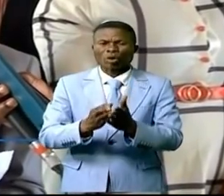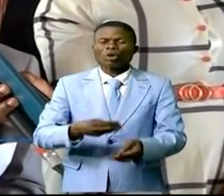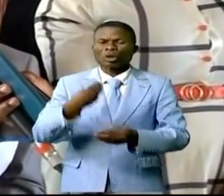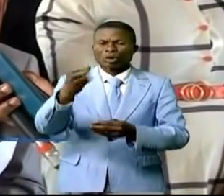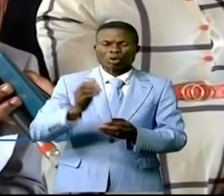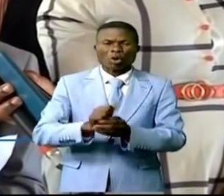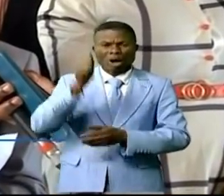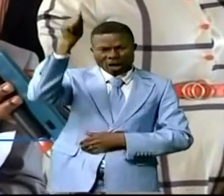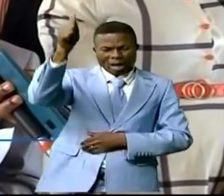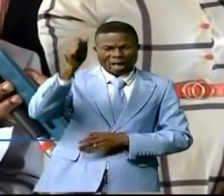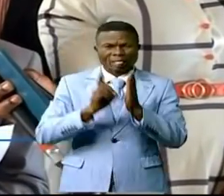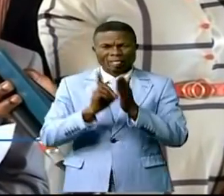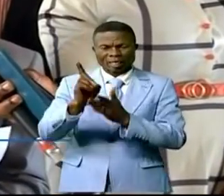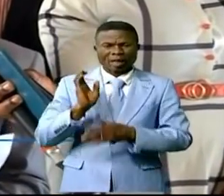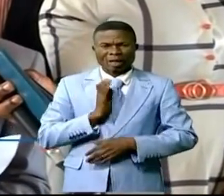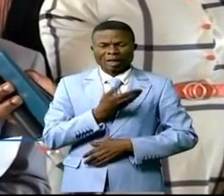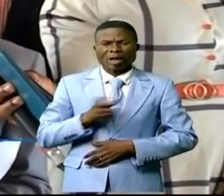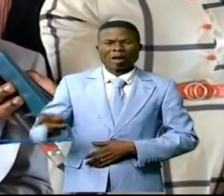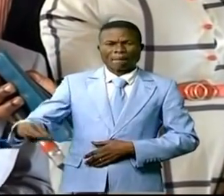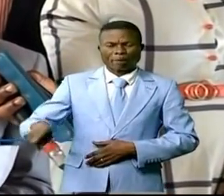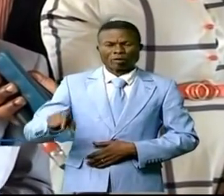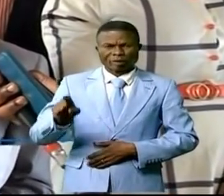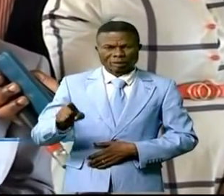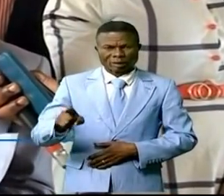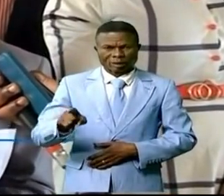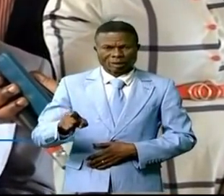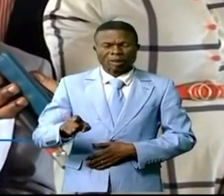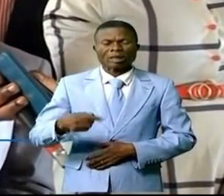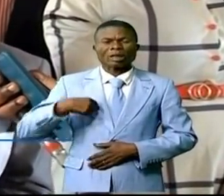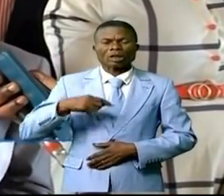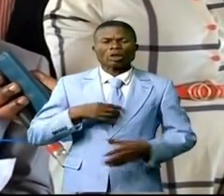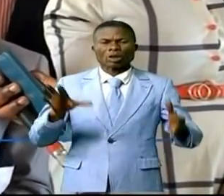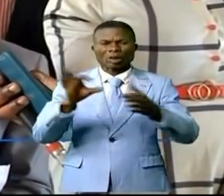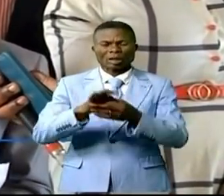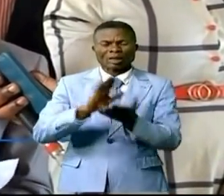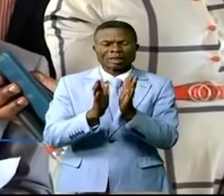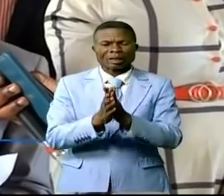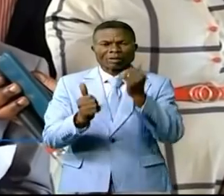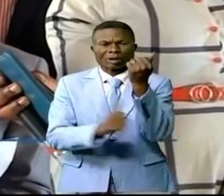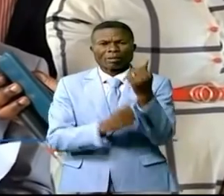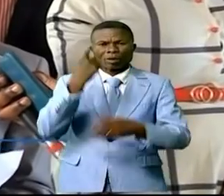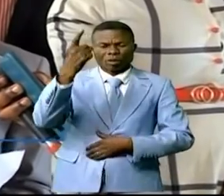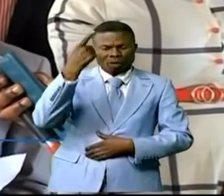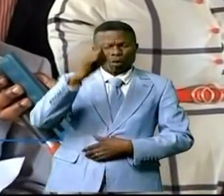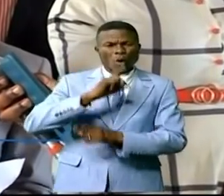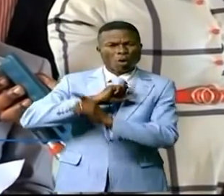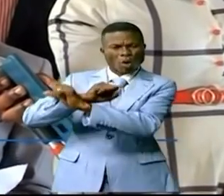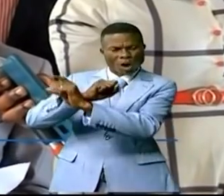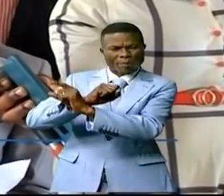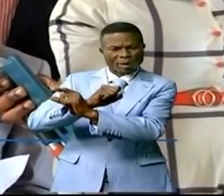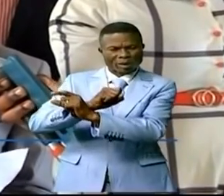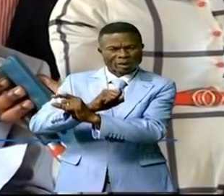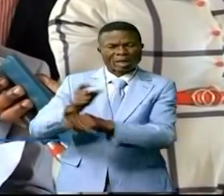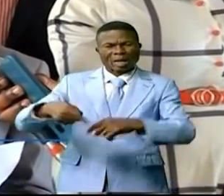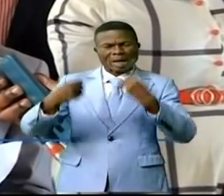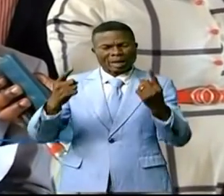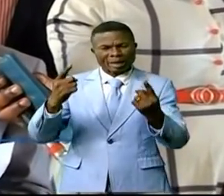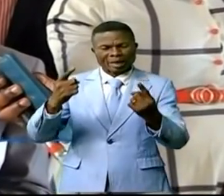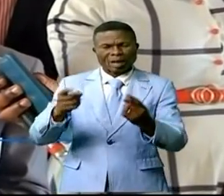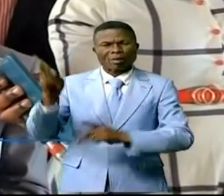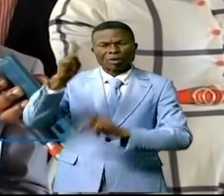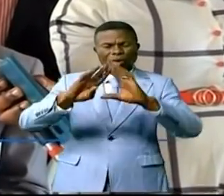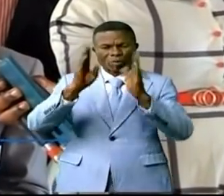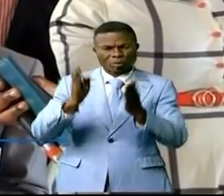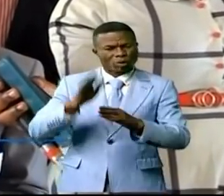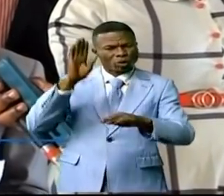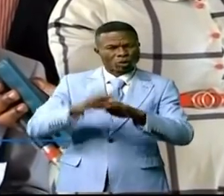l'avenir et le développement de notre entité, de s'unir comme un seul homme pour barrer la route à l'ennemi de la population